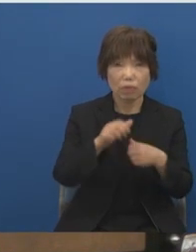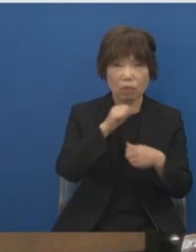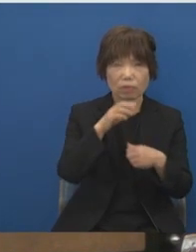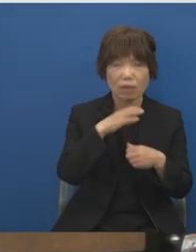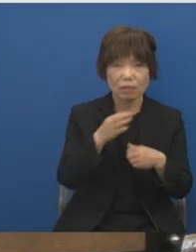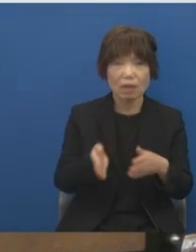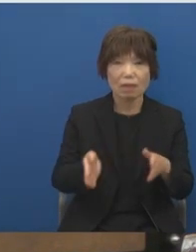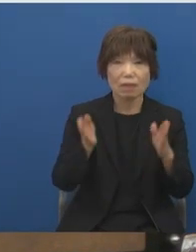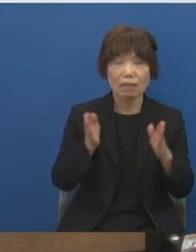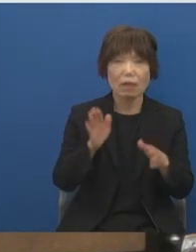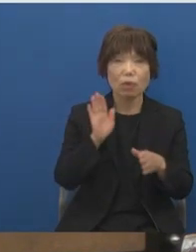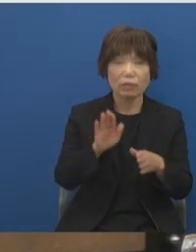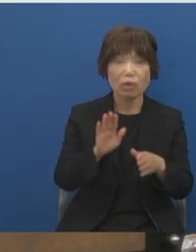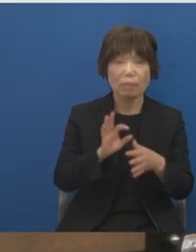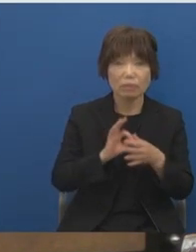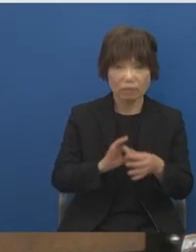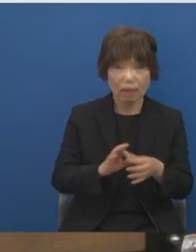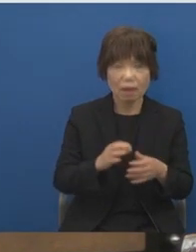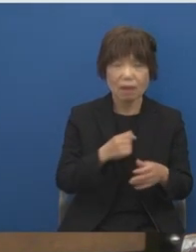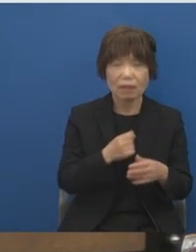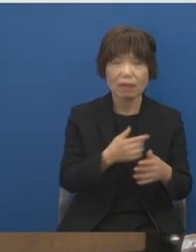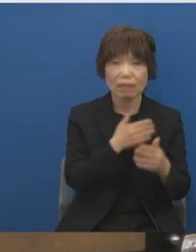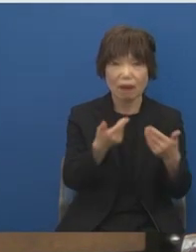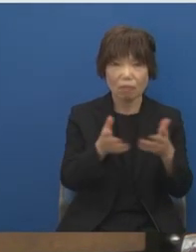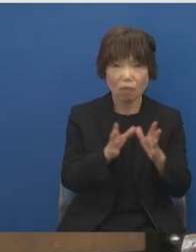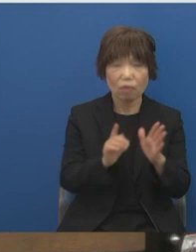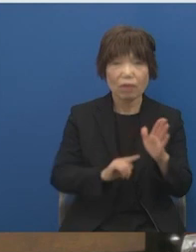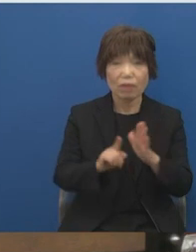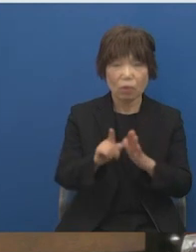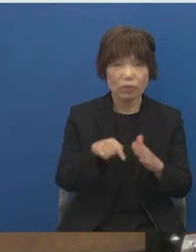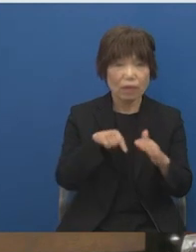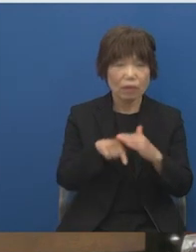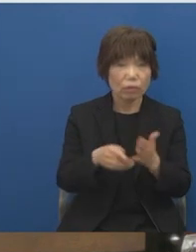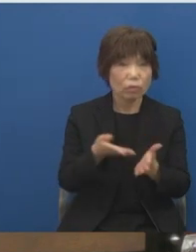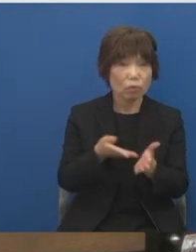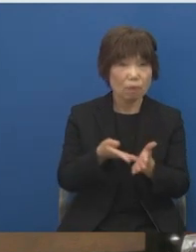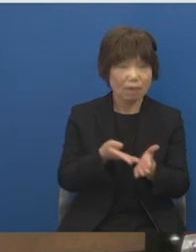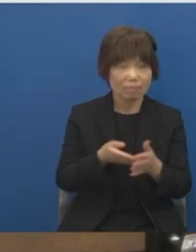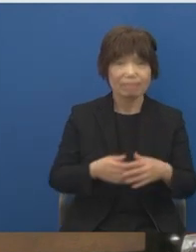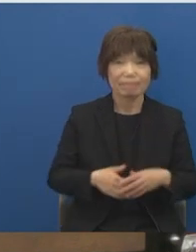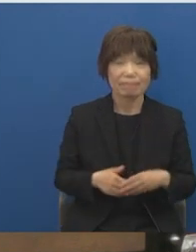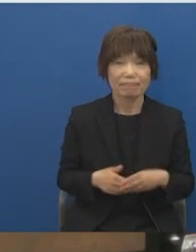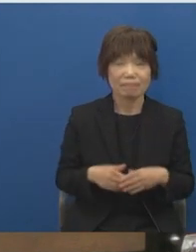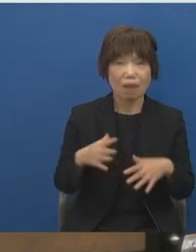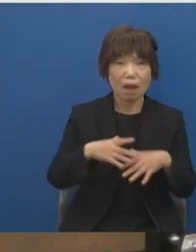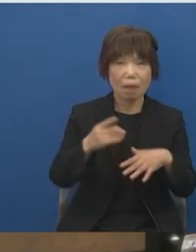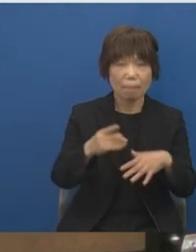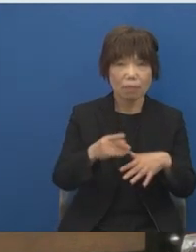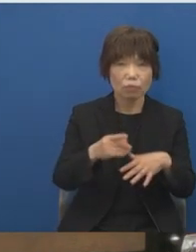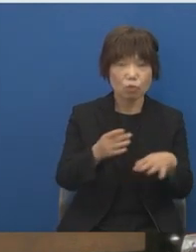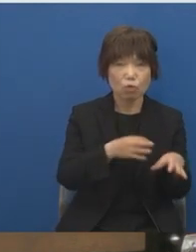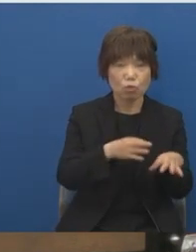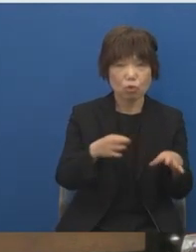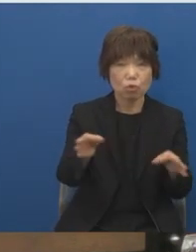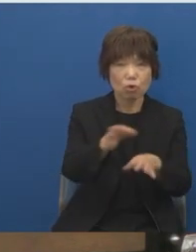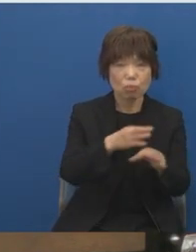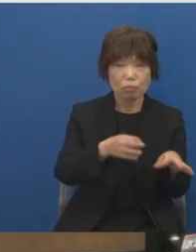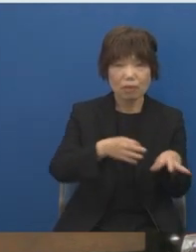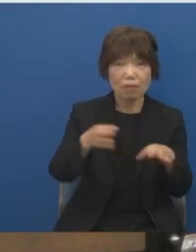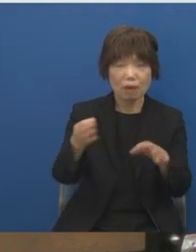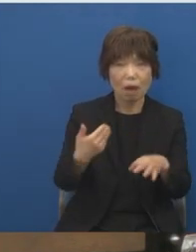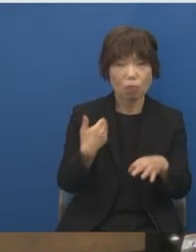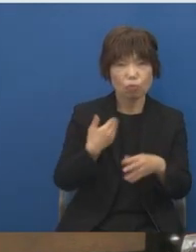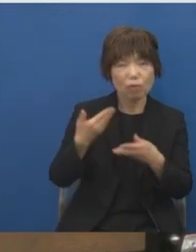成していますので、議員団を代表し、理由を述べ討論します。まず、物価高による負担増を踏まえ